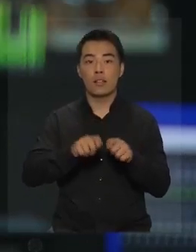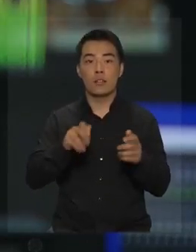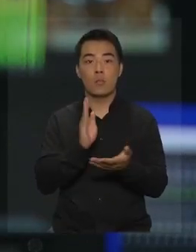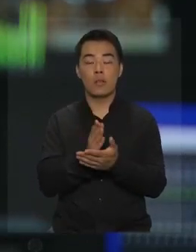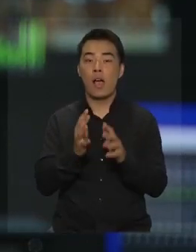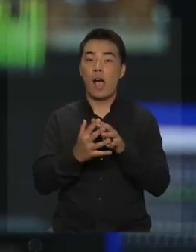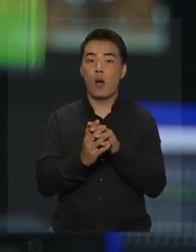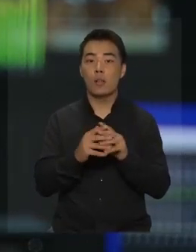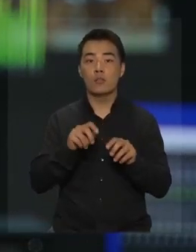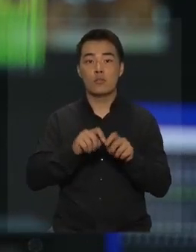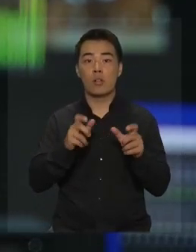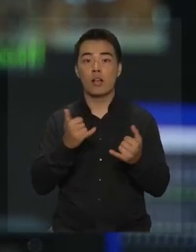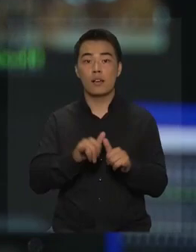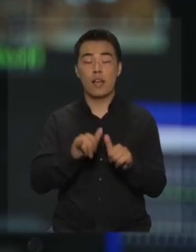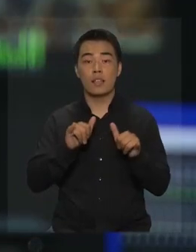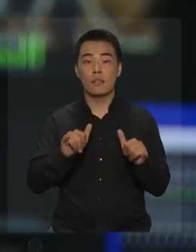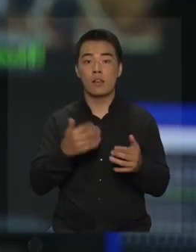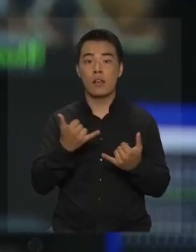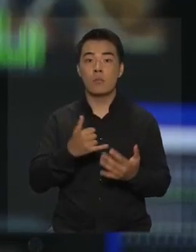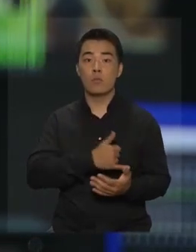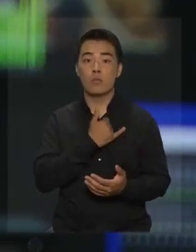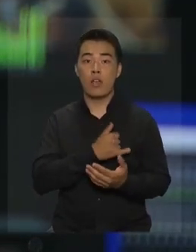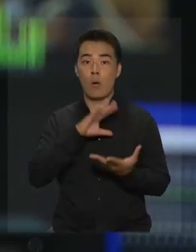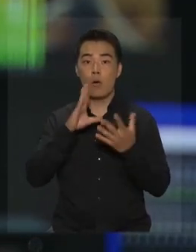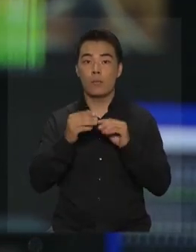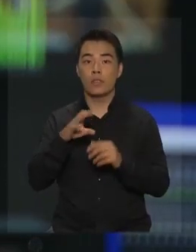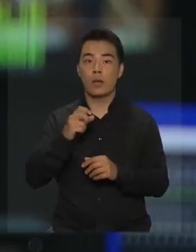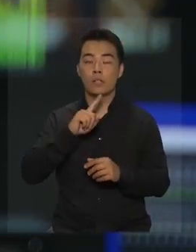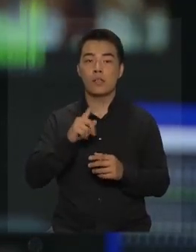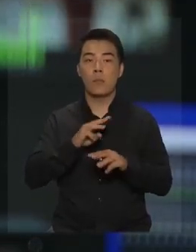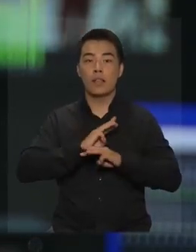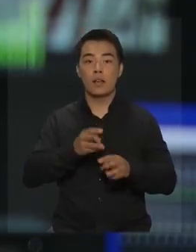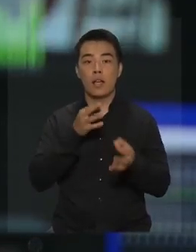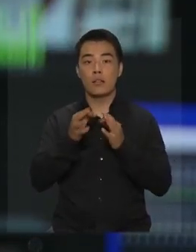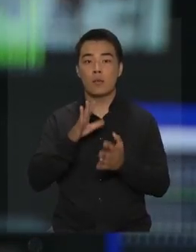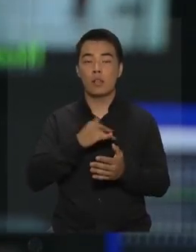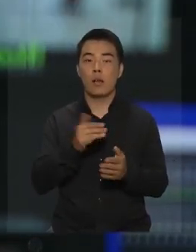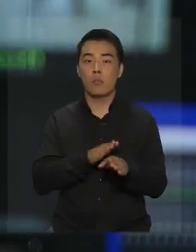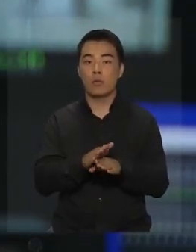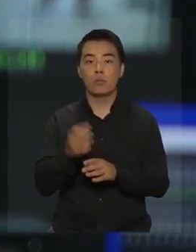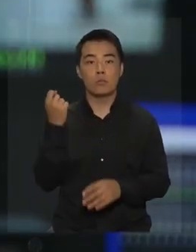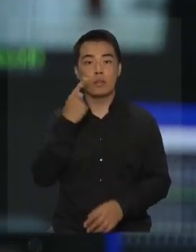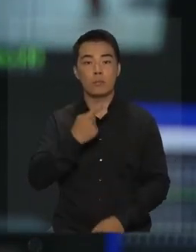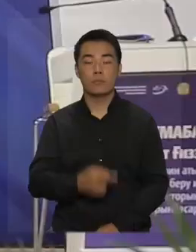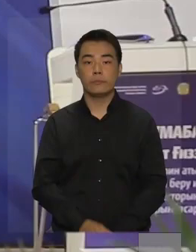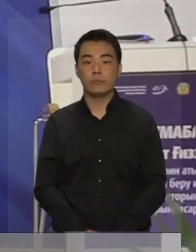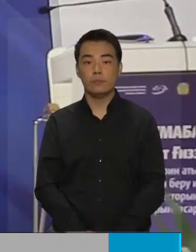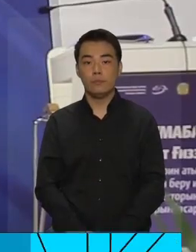ауыл мектептерінің әлеуетін дамыту бүгін мұғалімдердің дәстүрлі тамыз мәслихатында талқыланды. Толығырақ тілші жалғастырады.